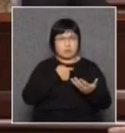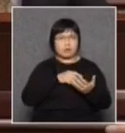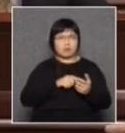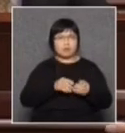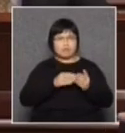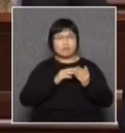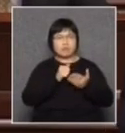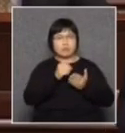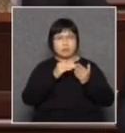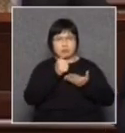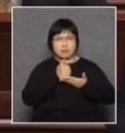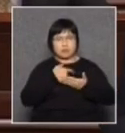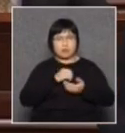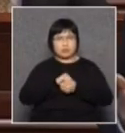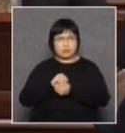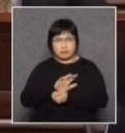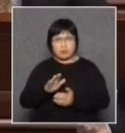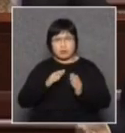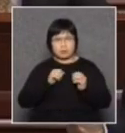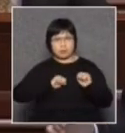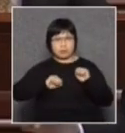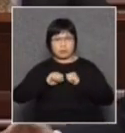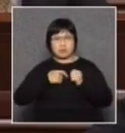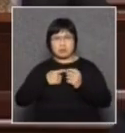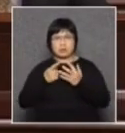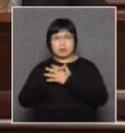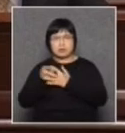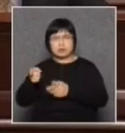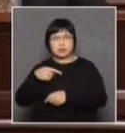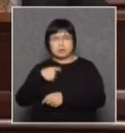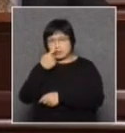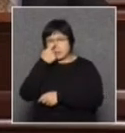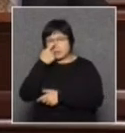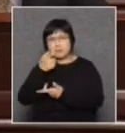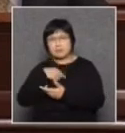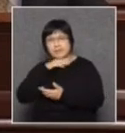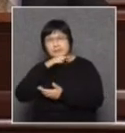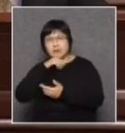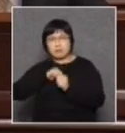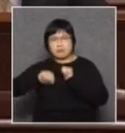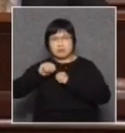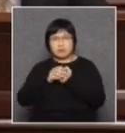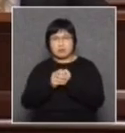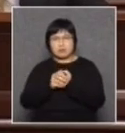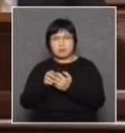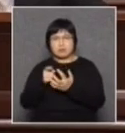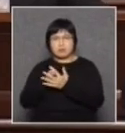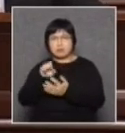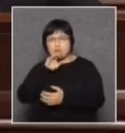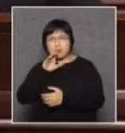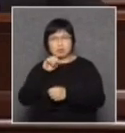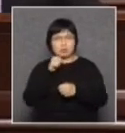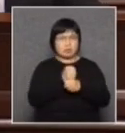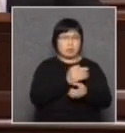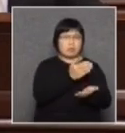動呢，與其叫不合作運動呢，不如叫突顯梁振英虛偽的運動，突顯他怎樣講一套做一套的運